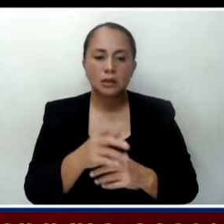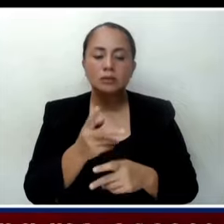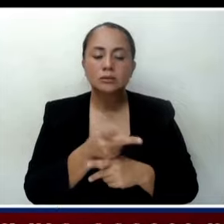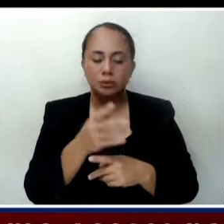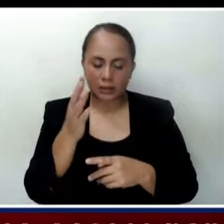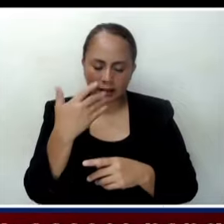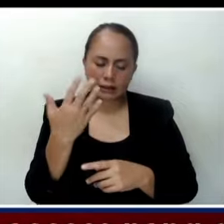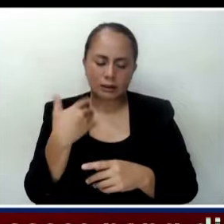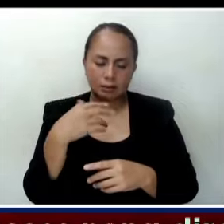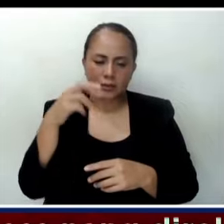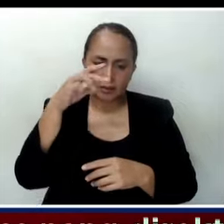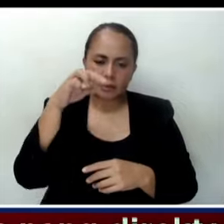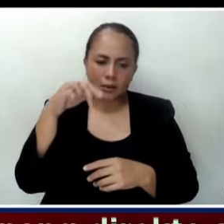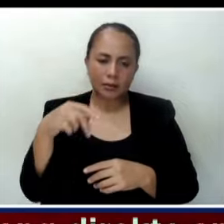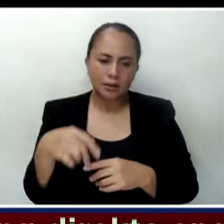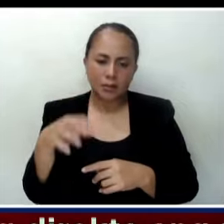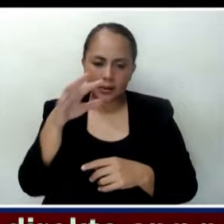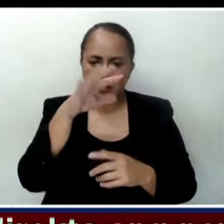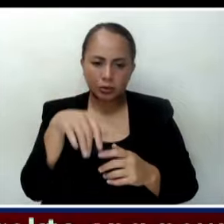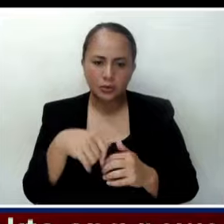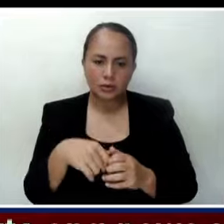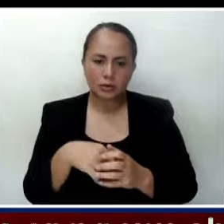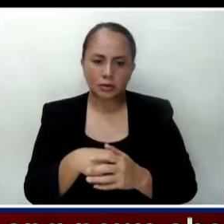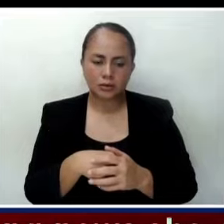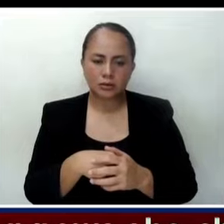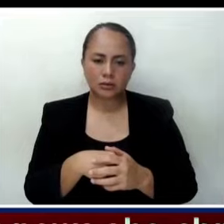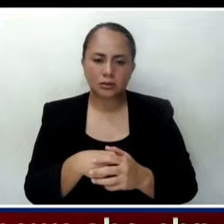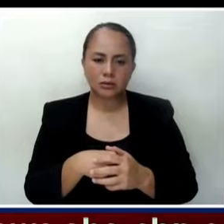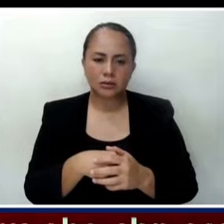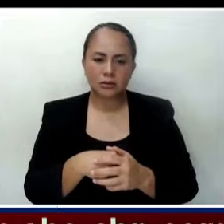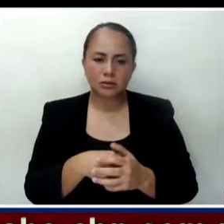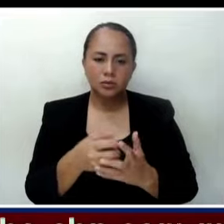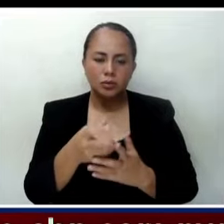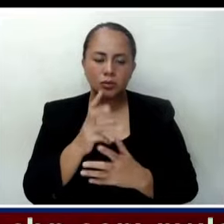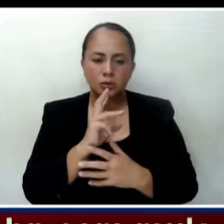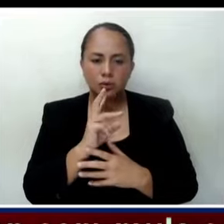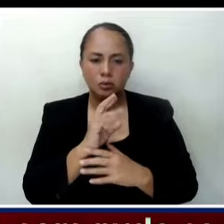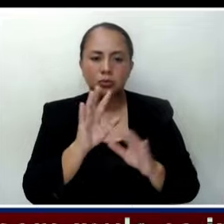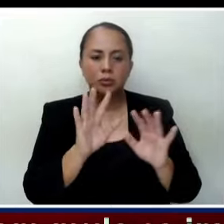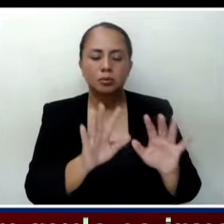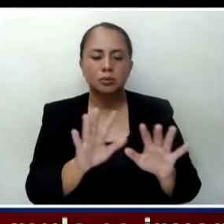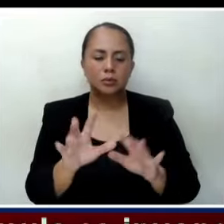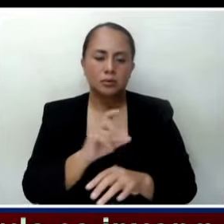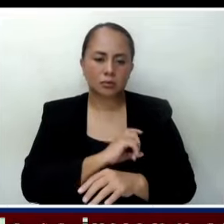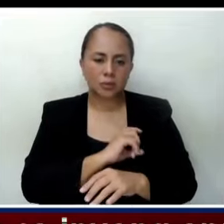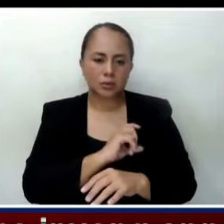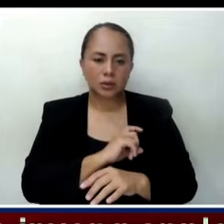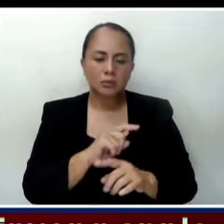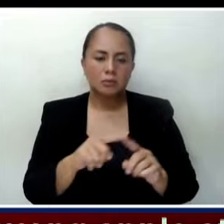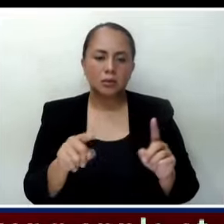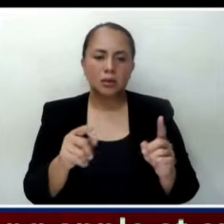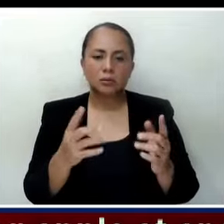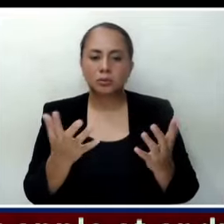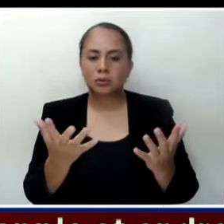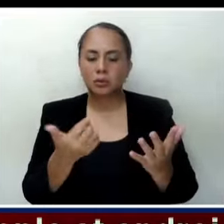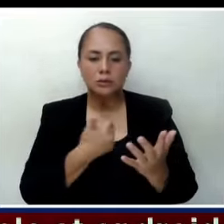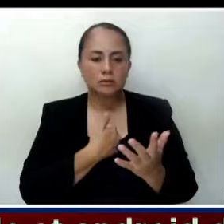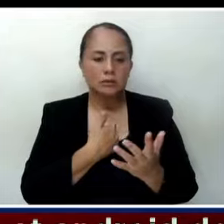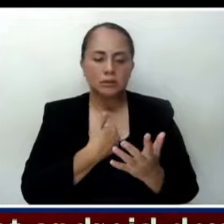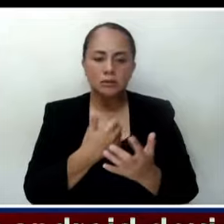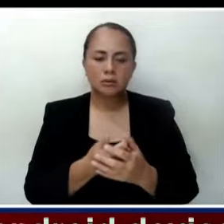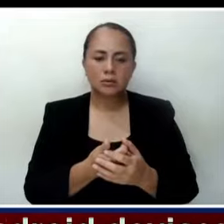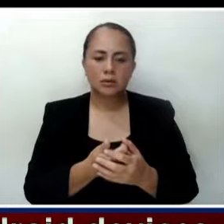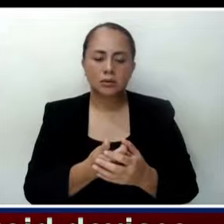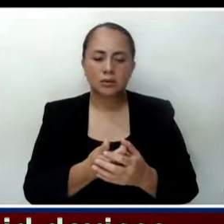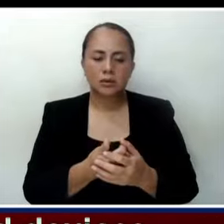Halika na. Tara na. Hindi mo po tumig. Bigyan mo tumig. Pinakalma siya ng mga pulis pero tila wala siya sa sarili.